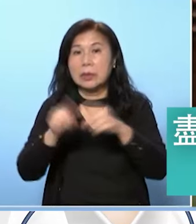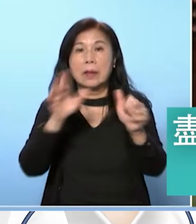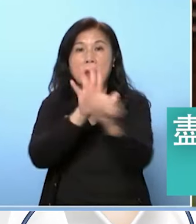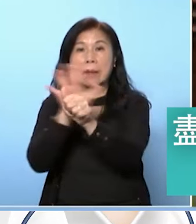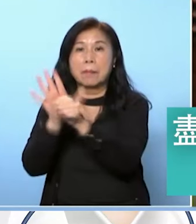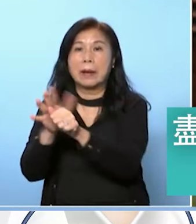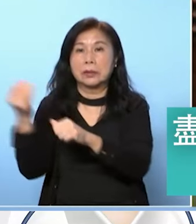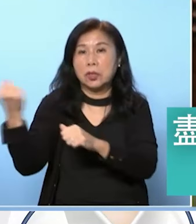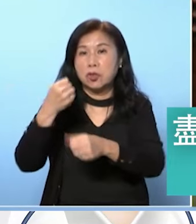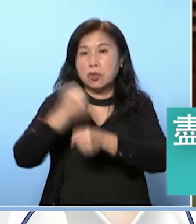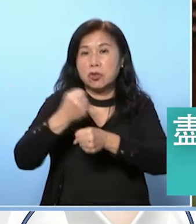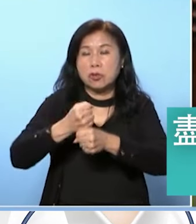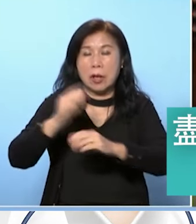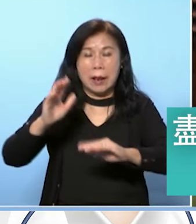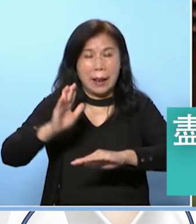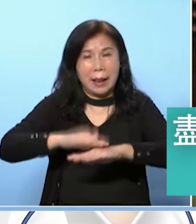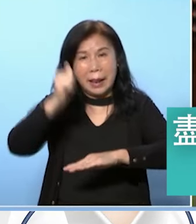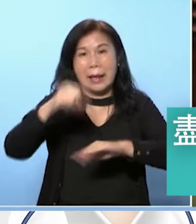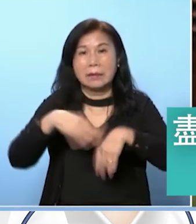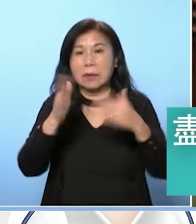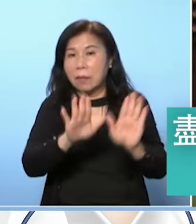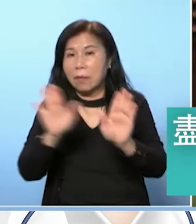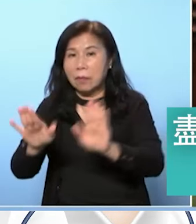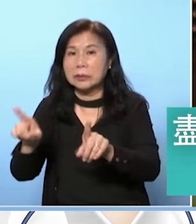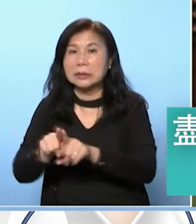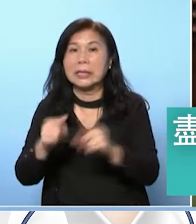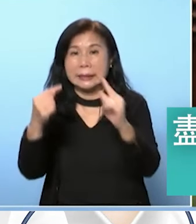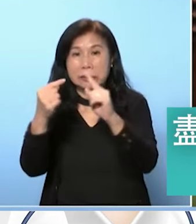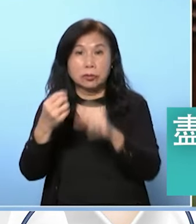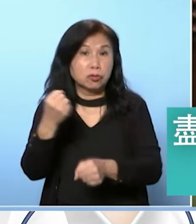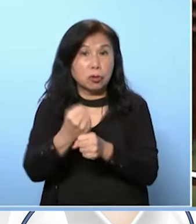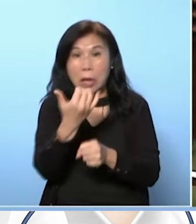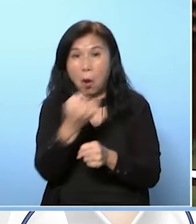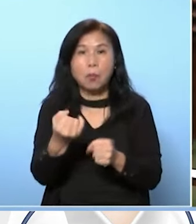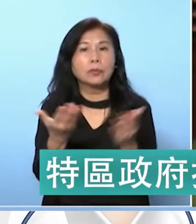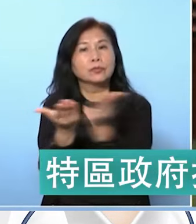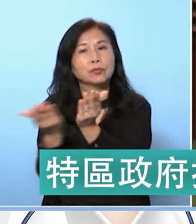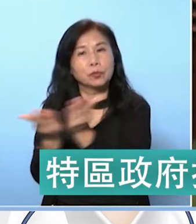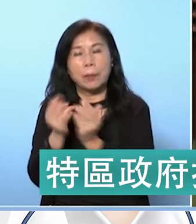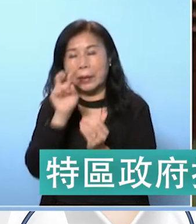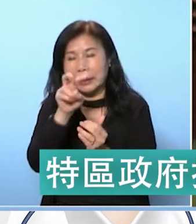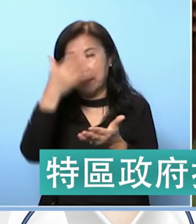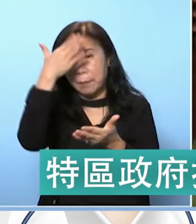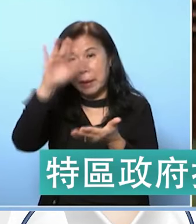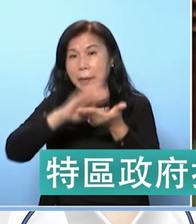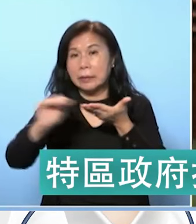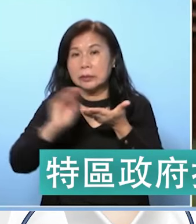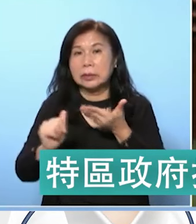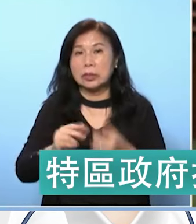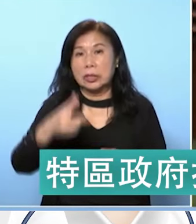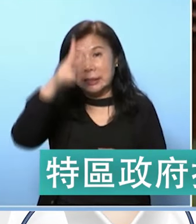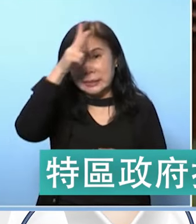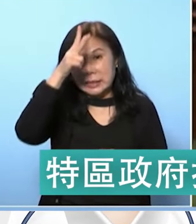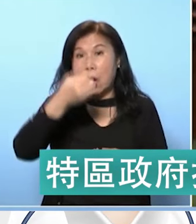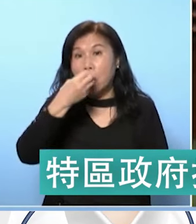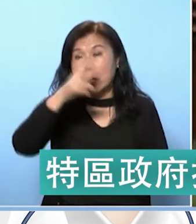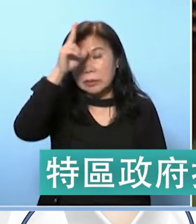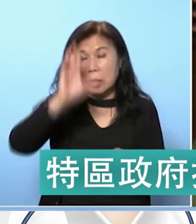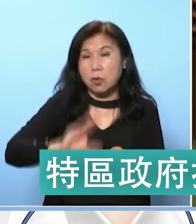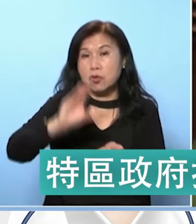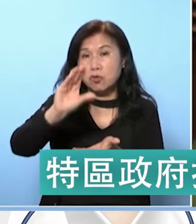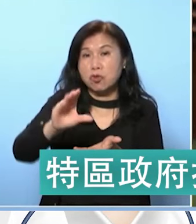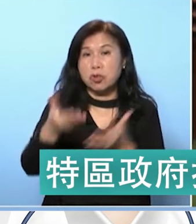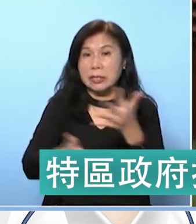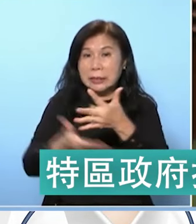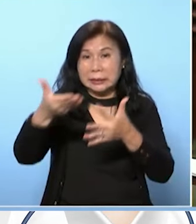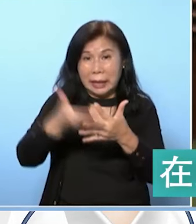市民提供優質的服務，成效是有目共睹的。特區政府持續投放大量資源提升醫